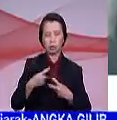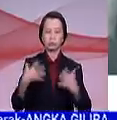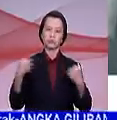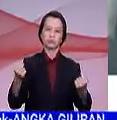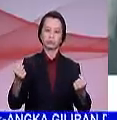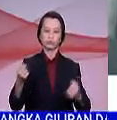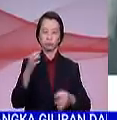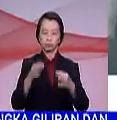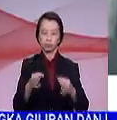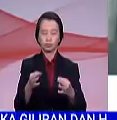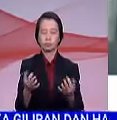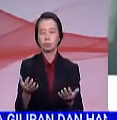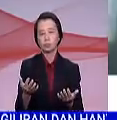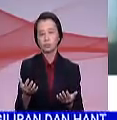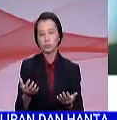kalau kehilangan dia.